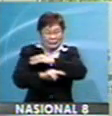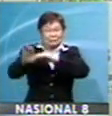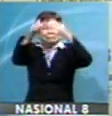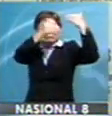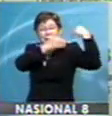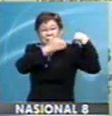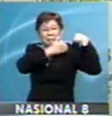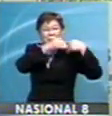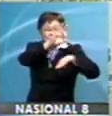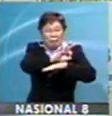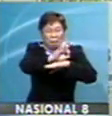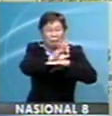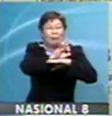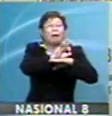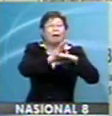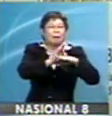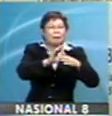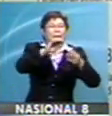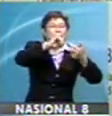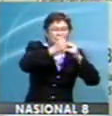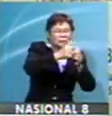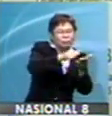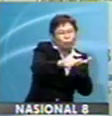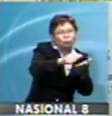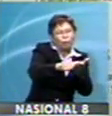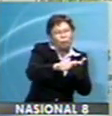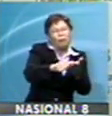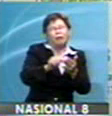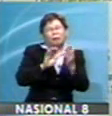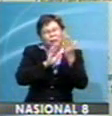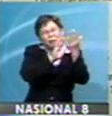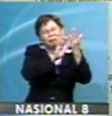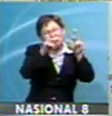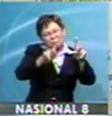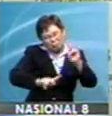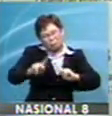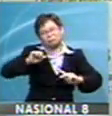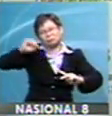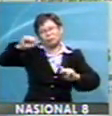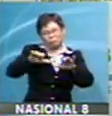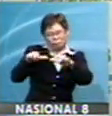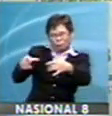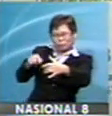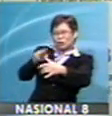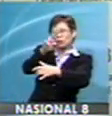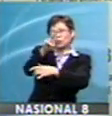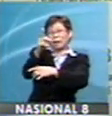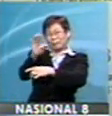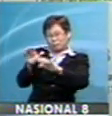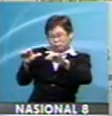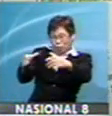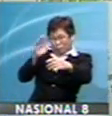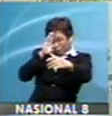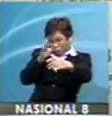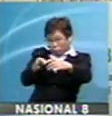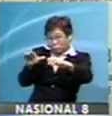menyelesaikan masalah dokumentasi yang dihadapi oleh sebahagian penduduk Sabah dan antara golongan sasaran ukb ini ialah